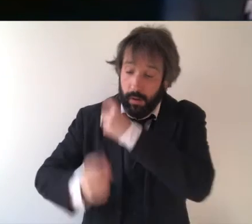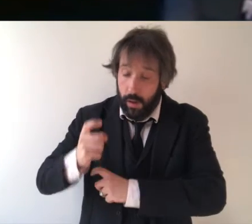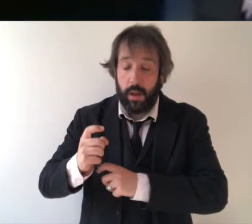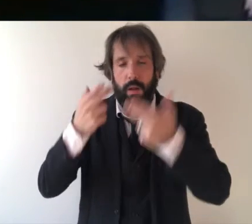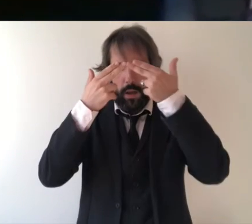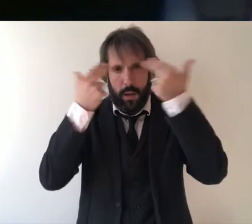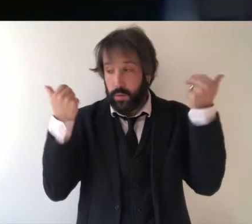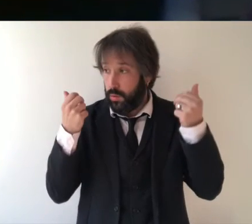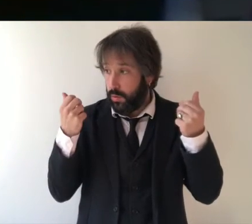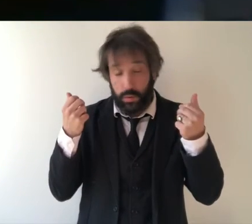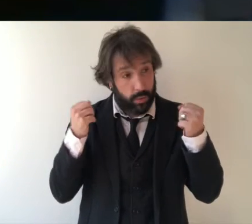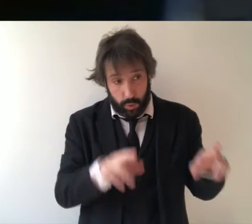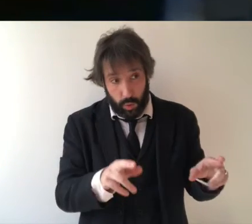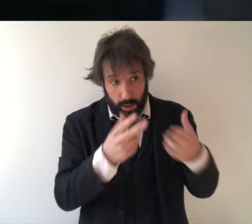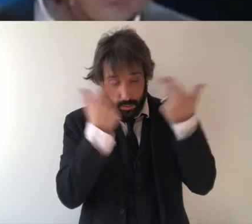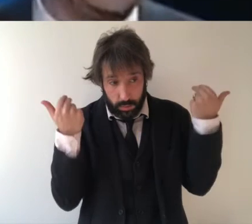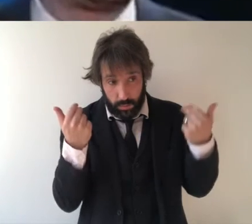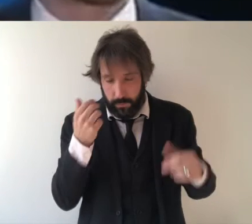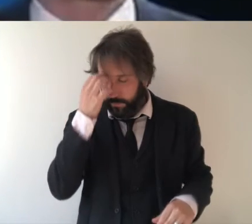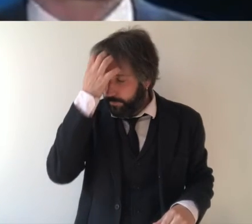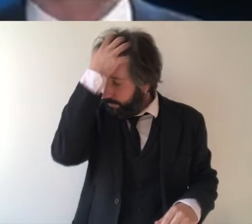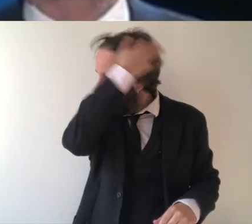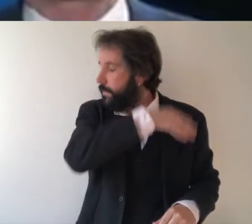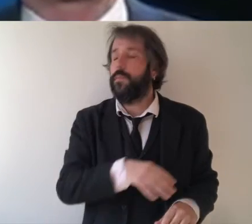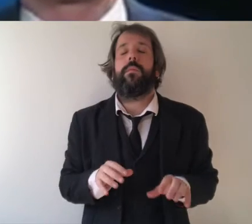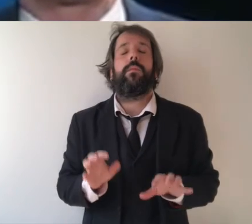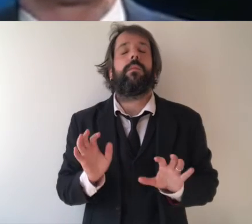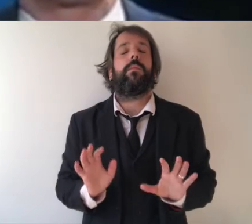reprends. Introduction. Introduction, t'es sûr? Allez.